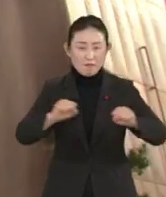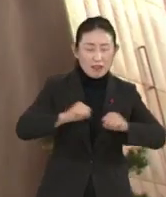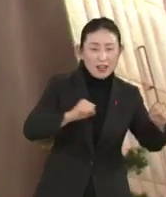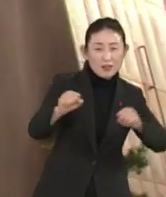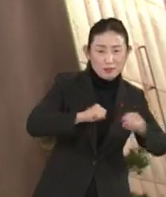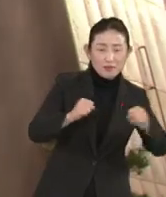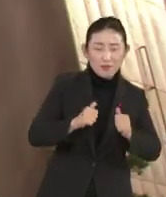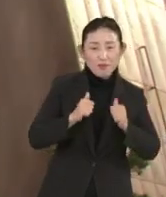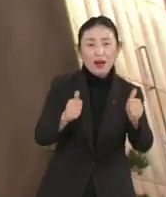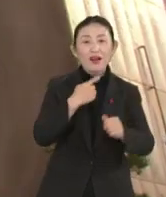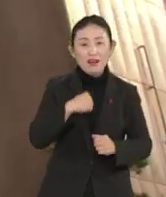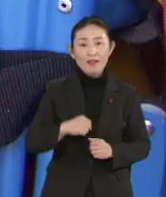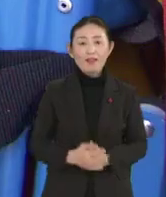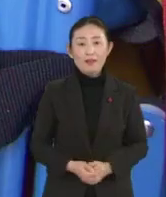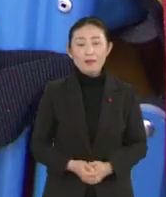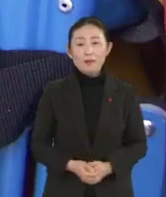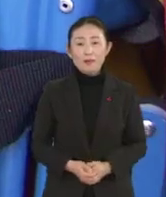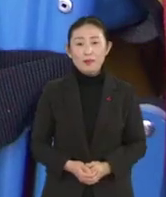활동을 기록했습니다